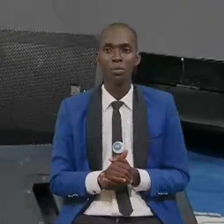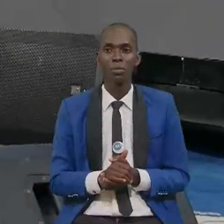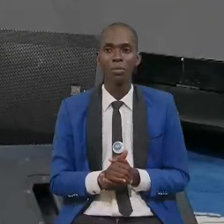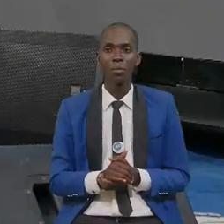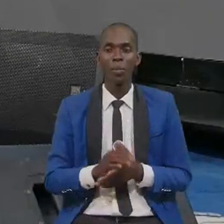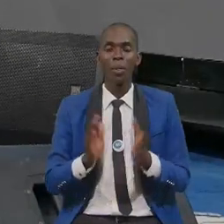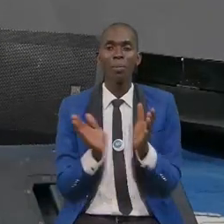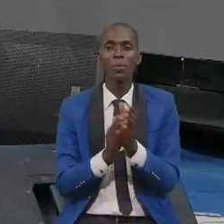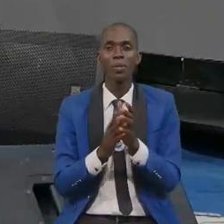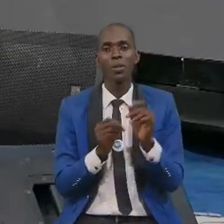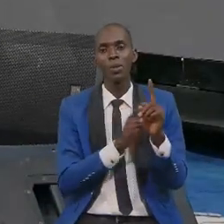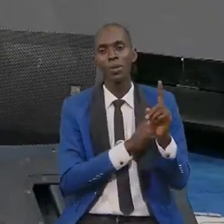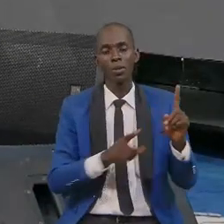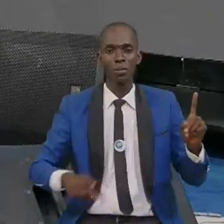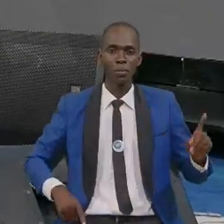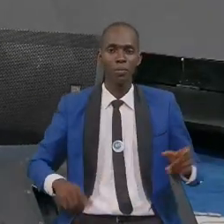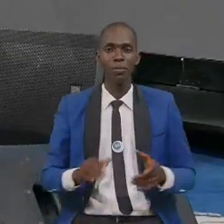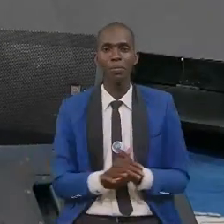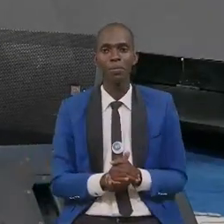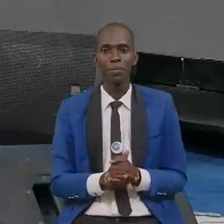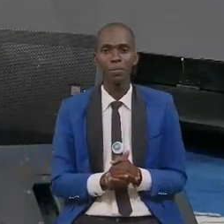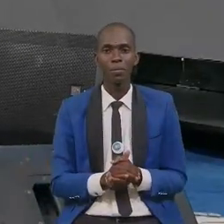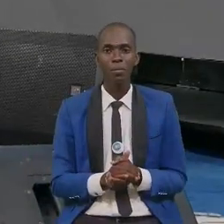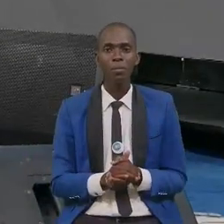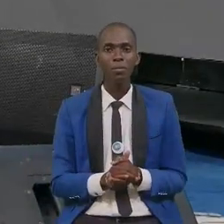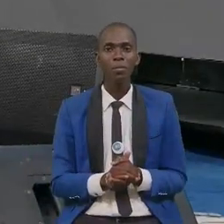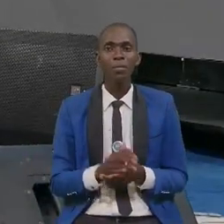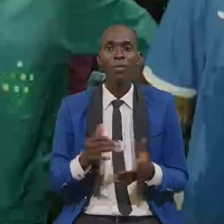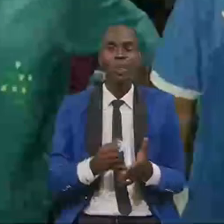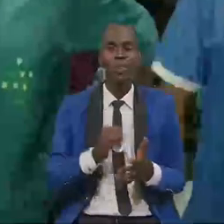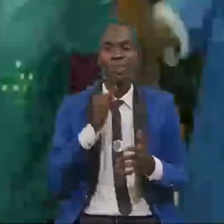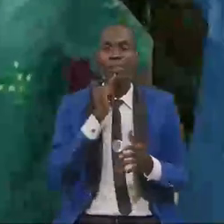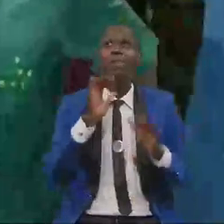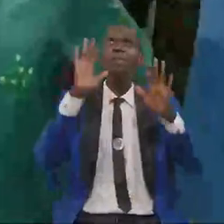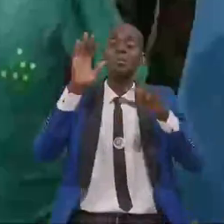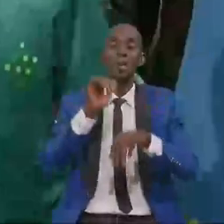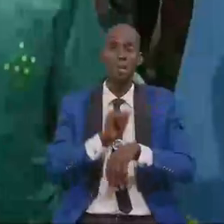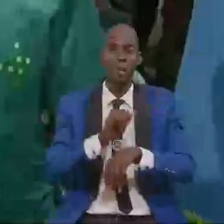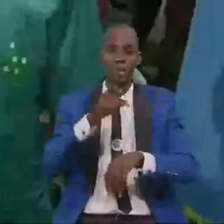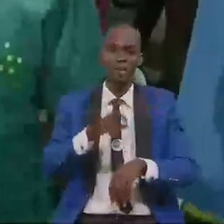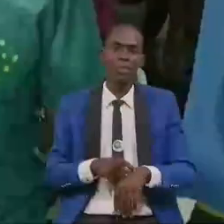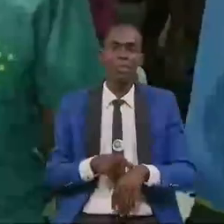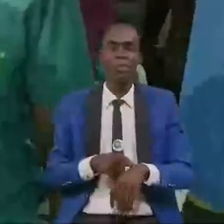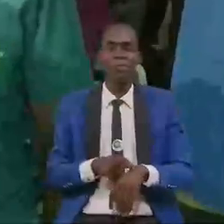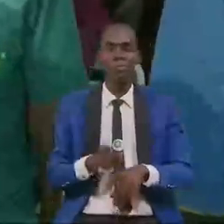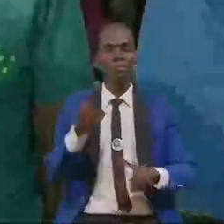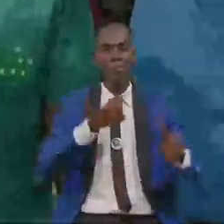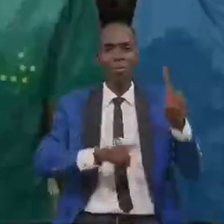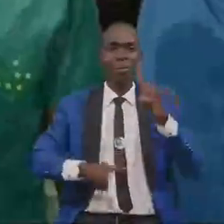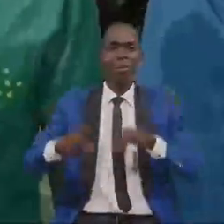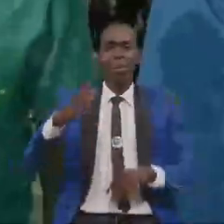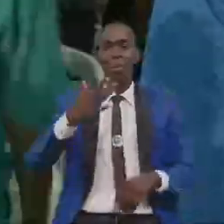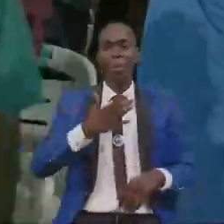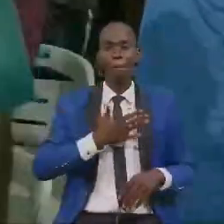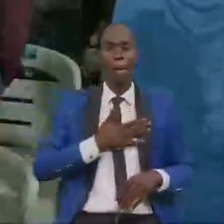gloire à Dieu l'heure des miracles mon heure